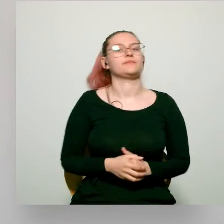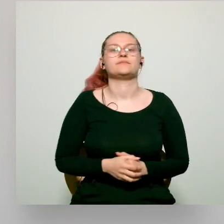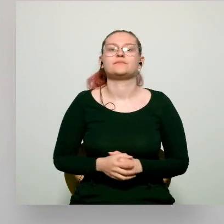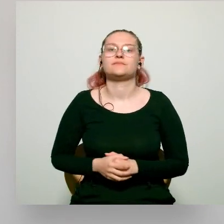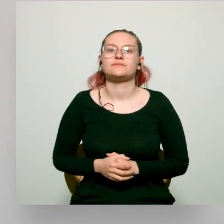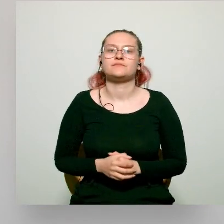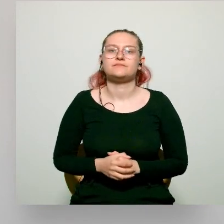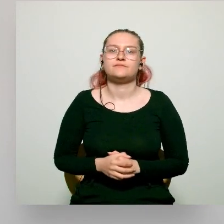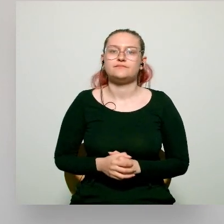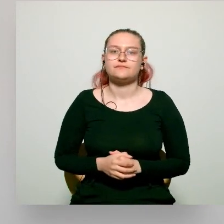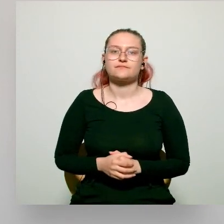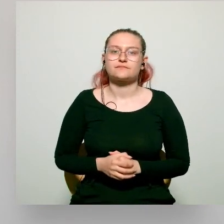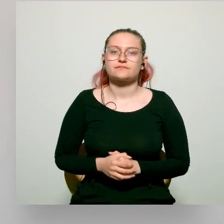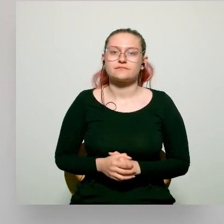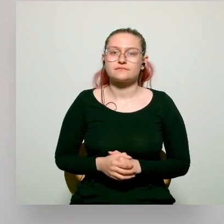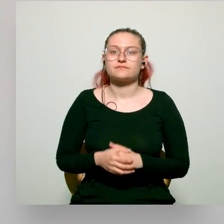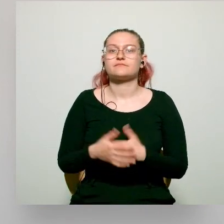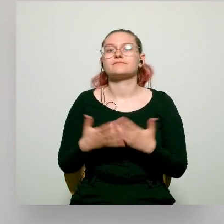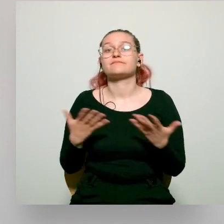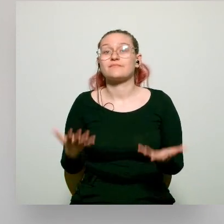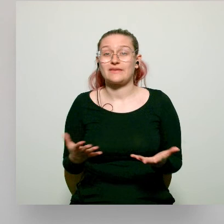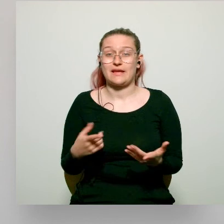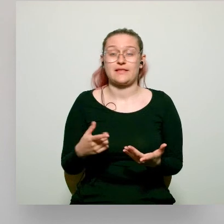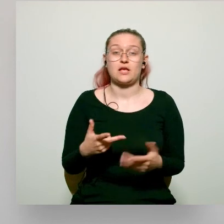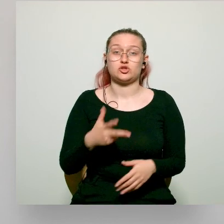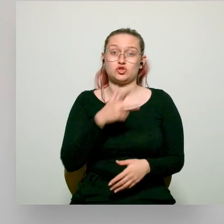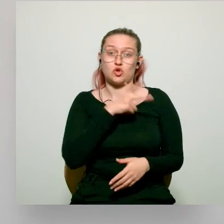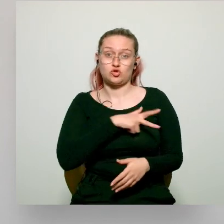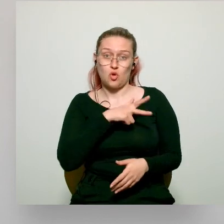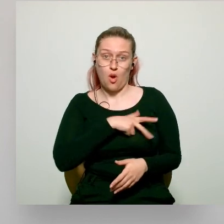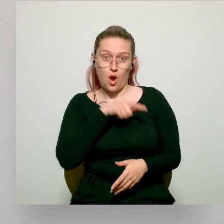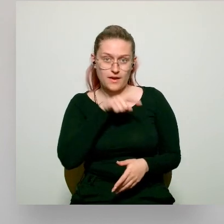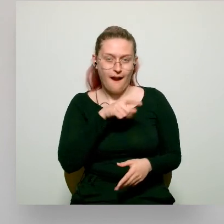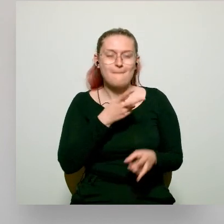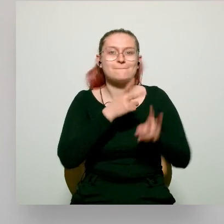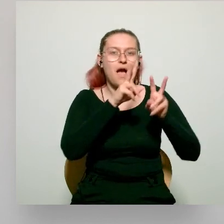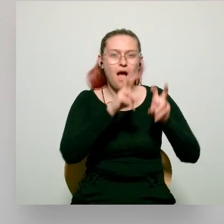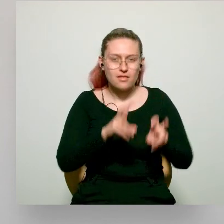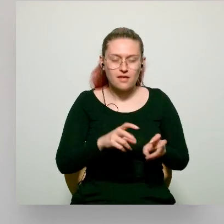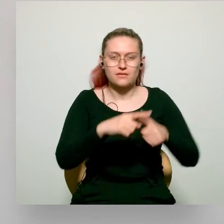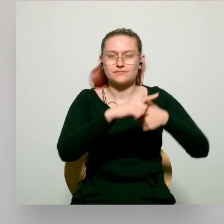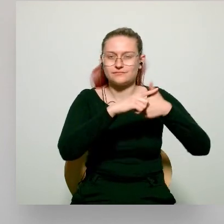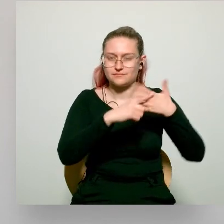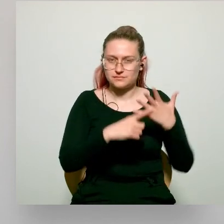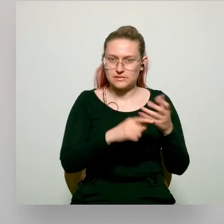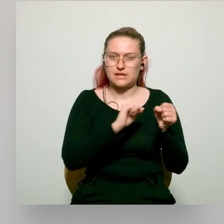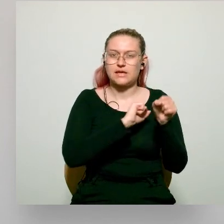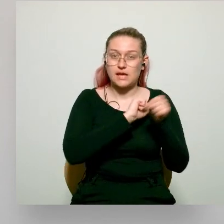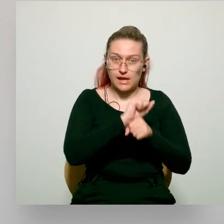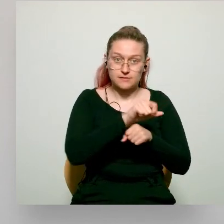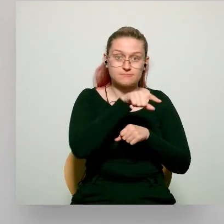ponieważ tych badań socjologicznych, ponieważ ten optymizm z pewnością jest powiązany z tym,